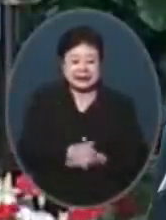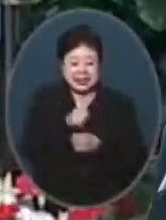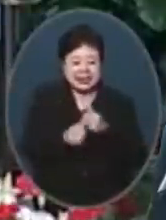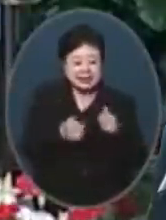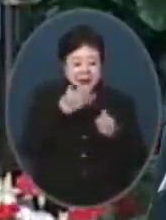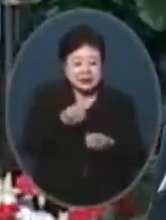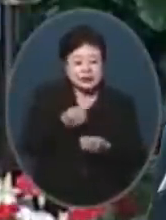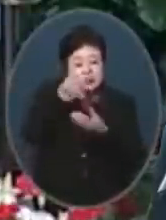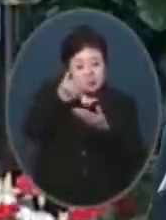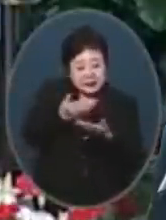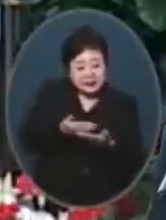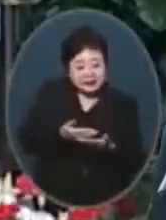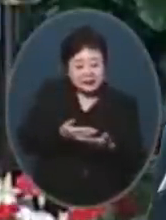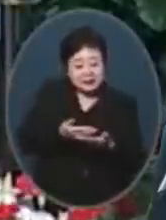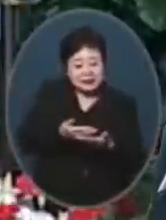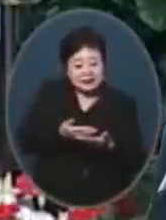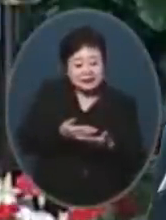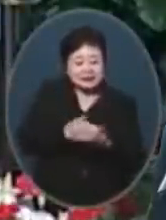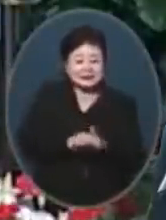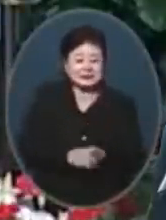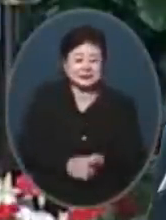하나님께 축복을 받아서